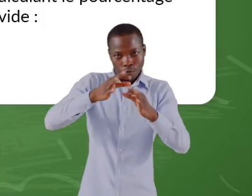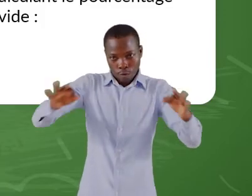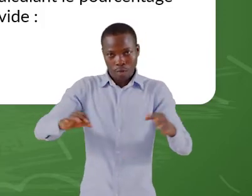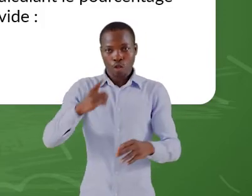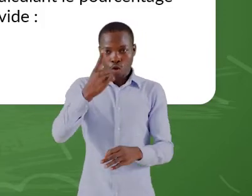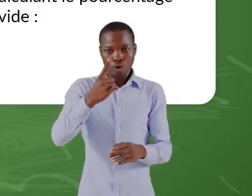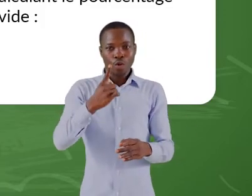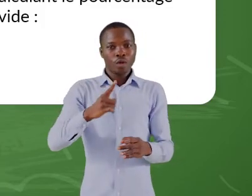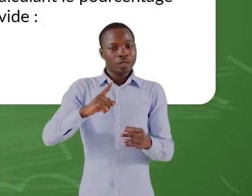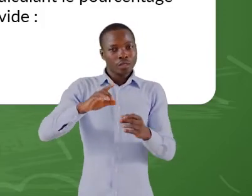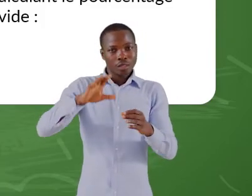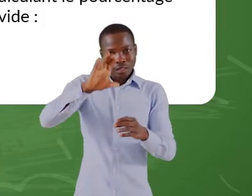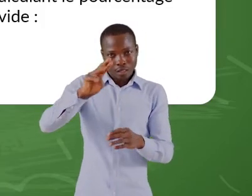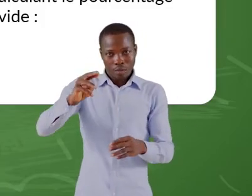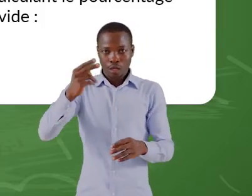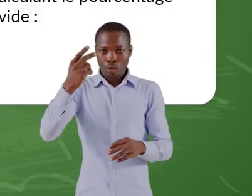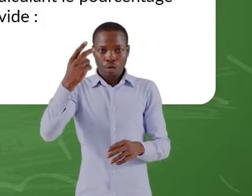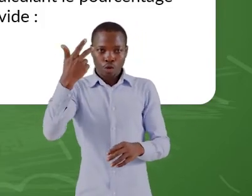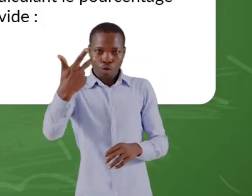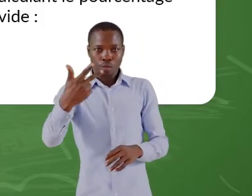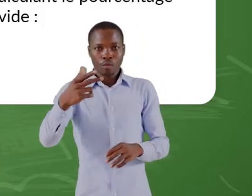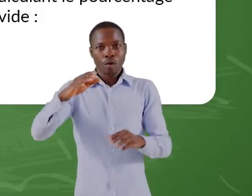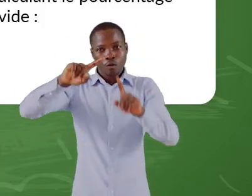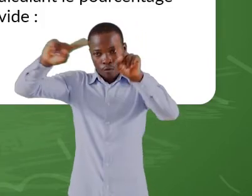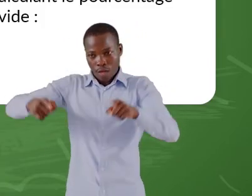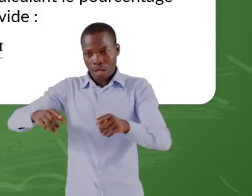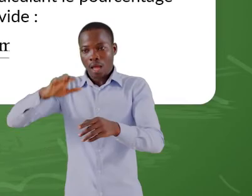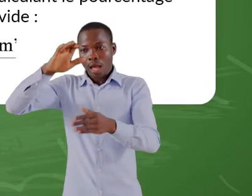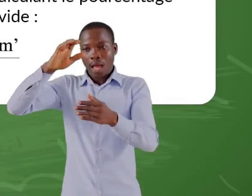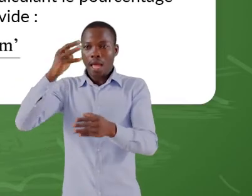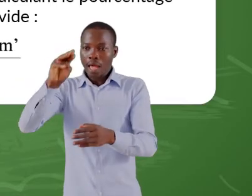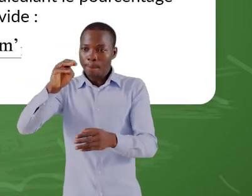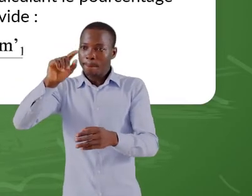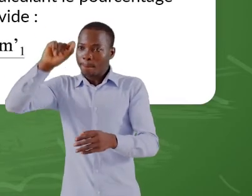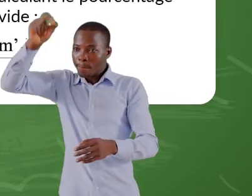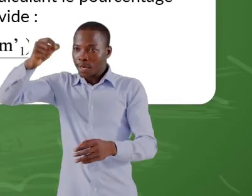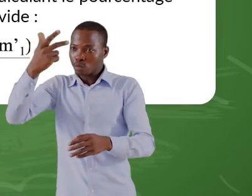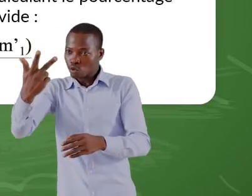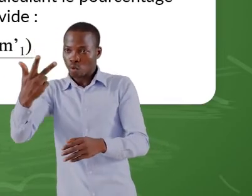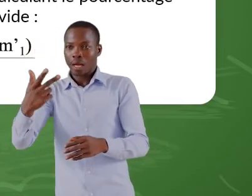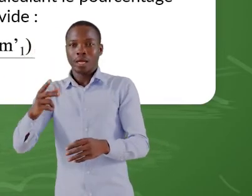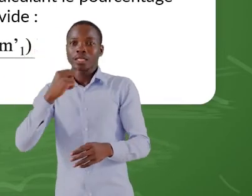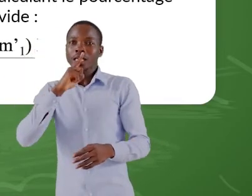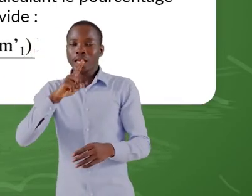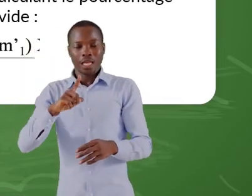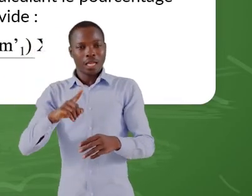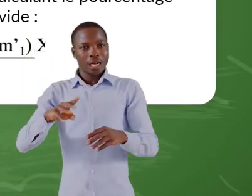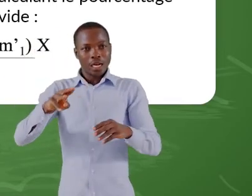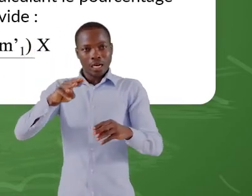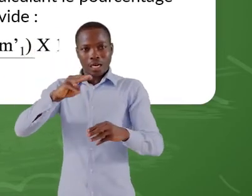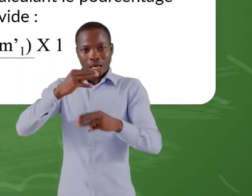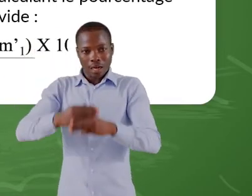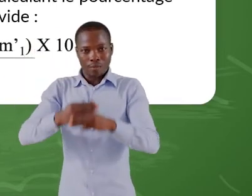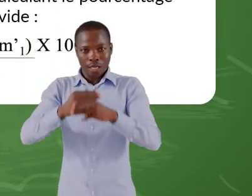cm3 fois, entre parenthèses, M'3 qui est la masse de sol égoutté